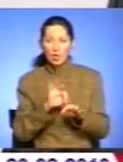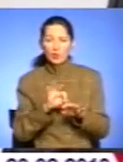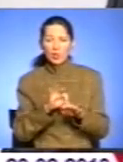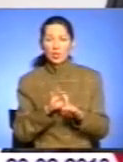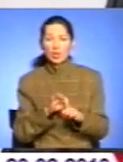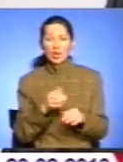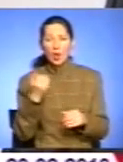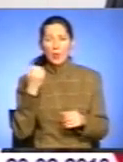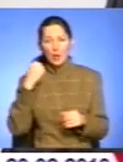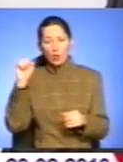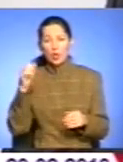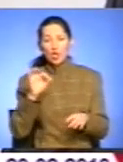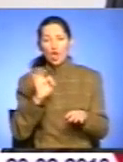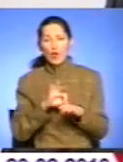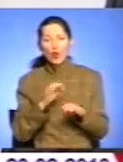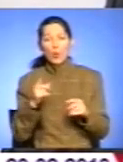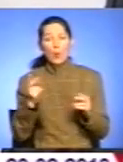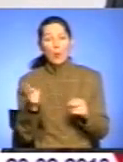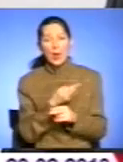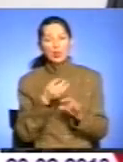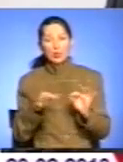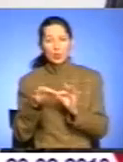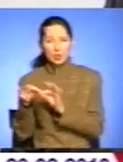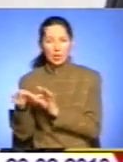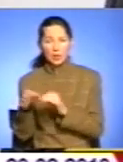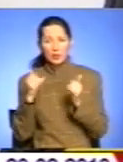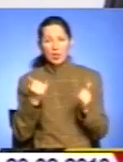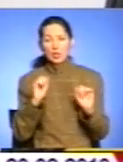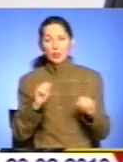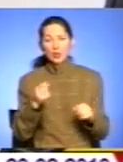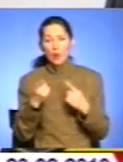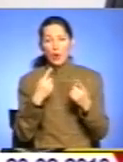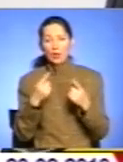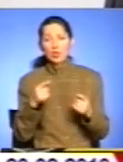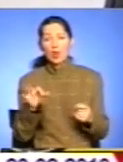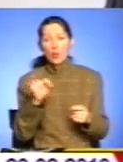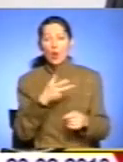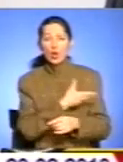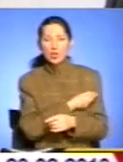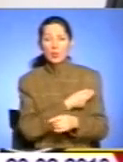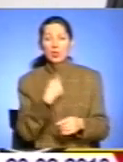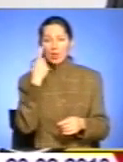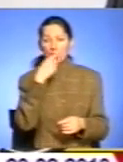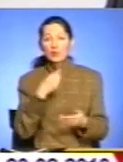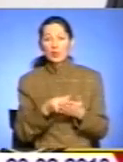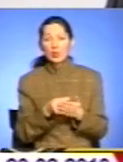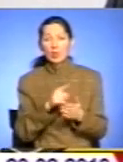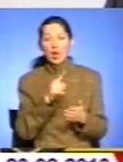тільки про можливі щеплення власним коштом або за кошти підприємств,